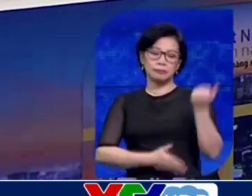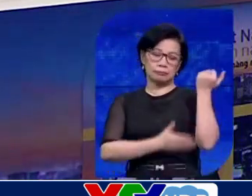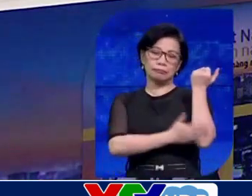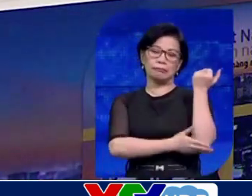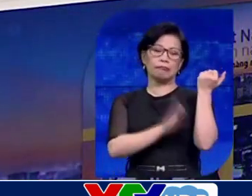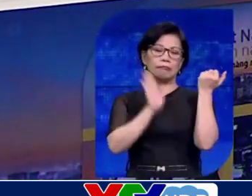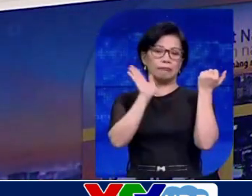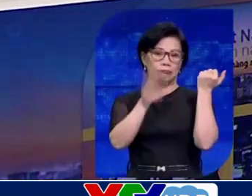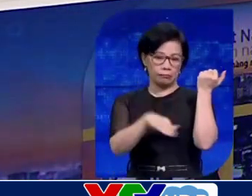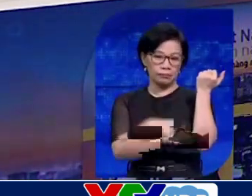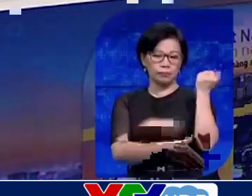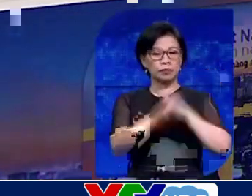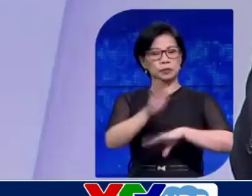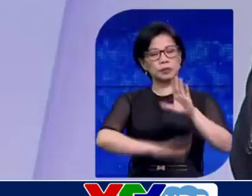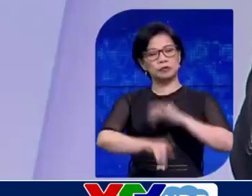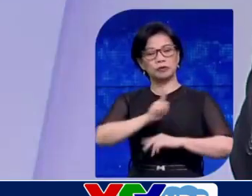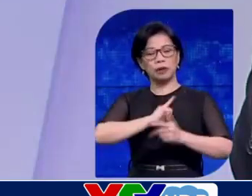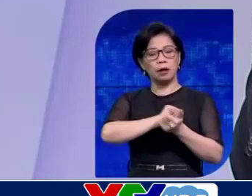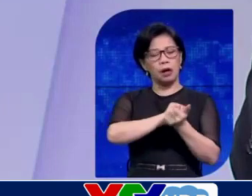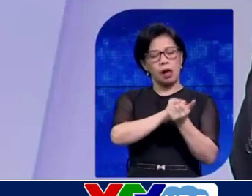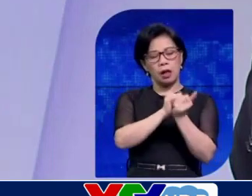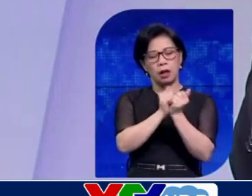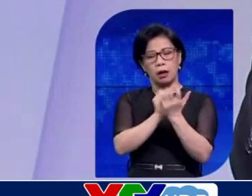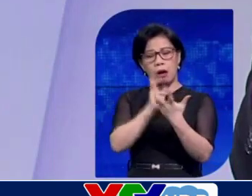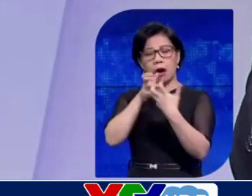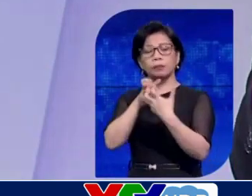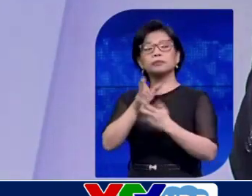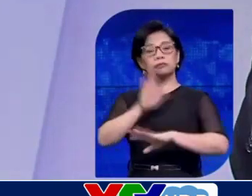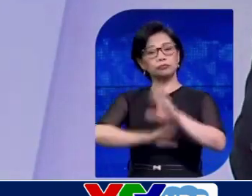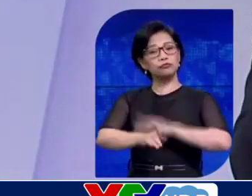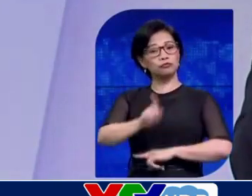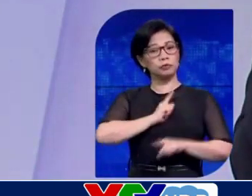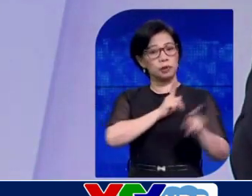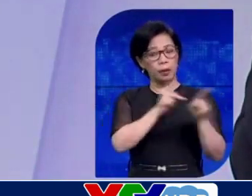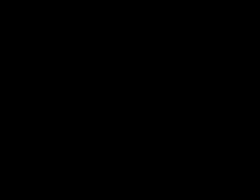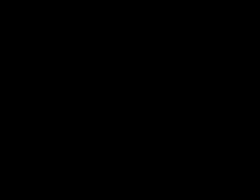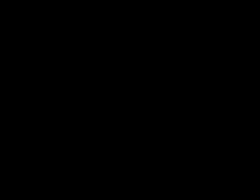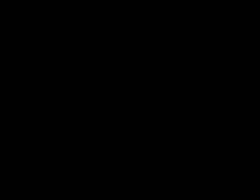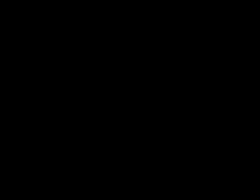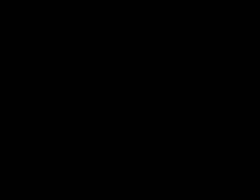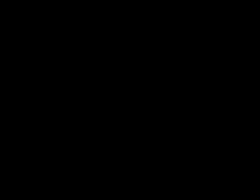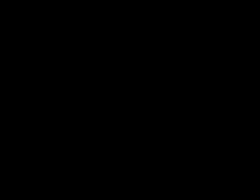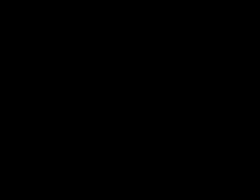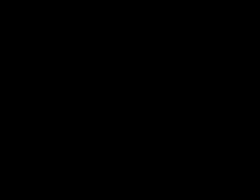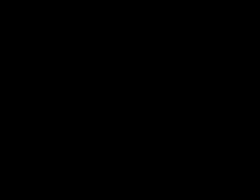dần tự chuyển biến để thích nghi với điều kiện tự nhiên cũng như những thay đổi từ thượng nguồn sông Mekong.